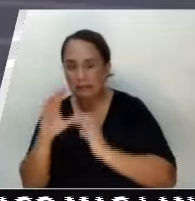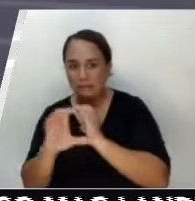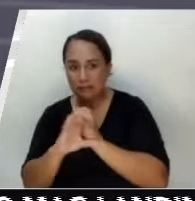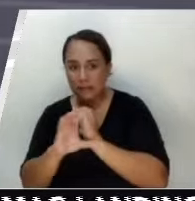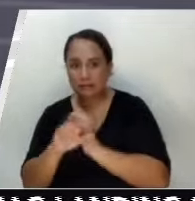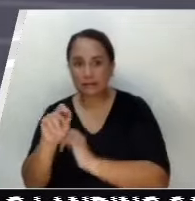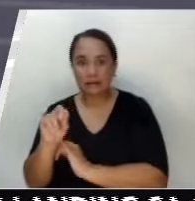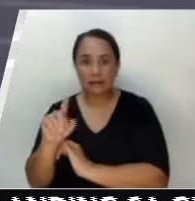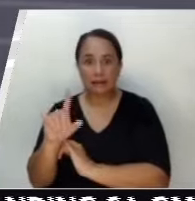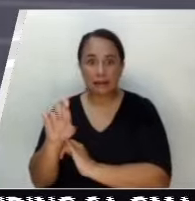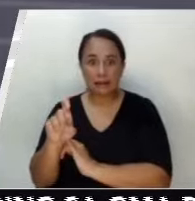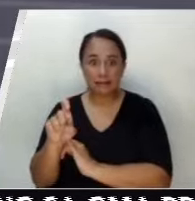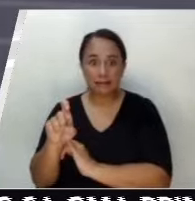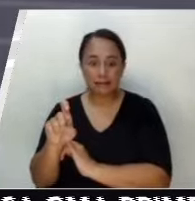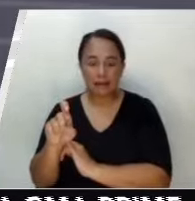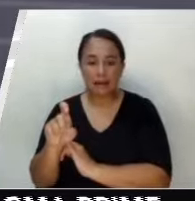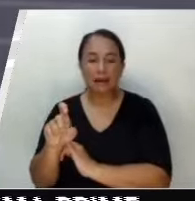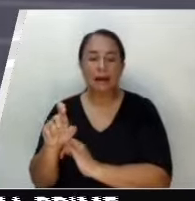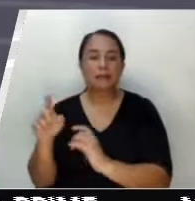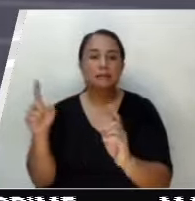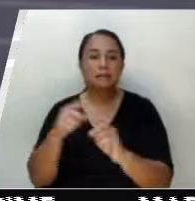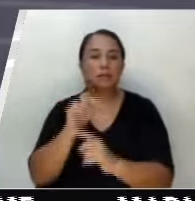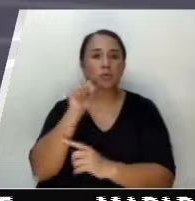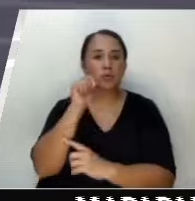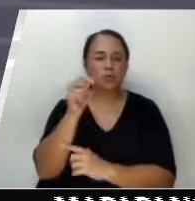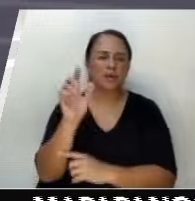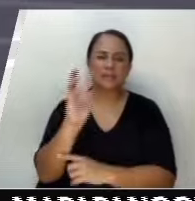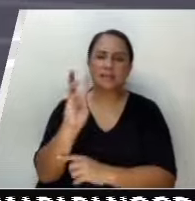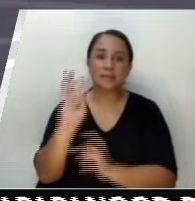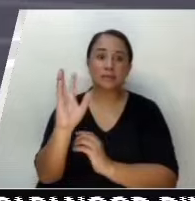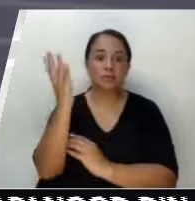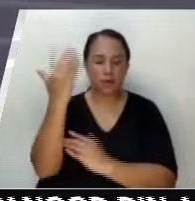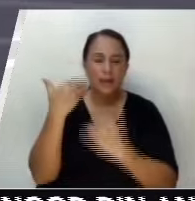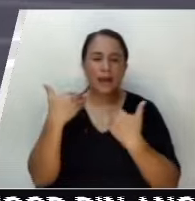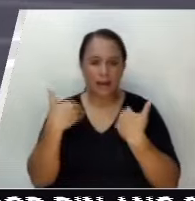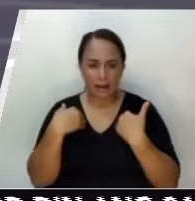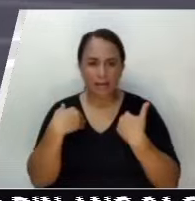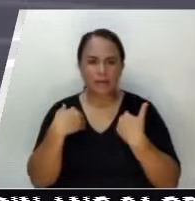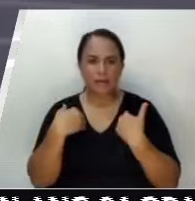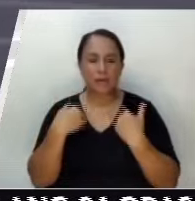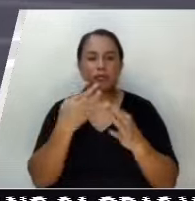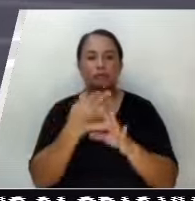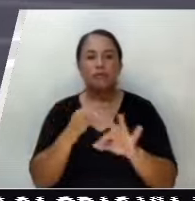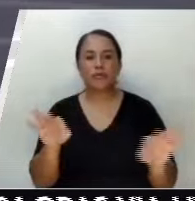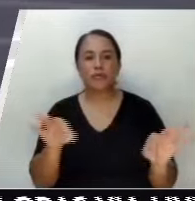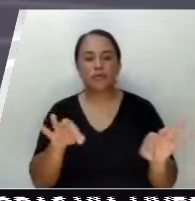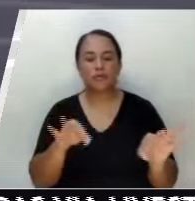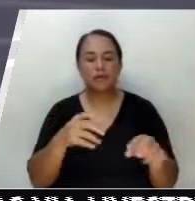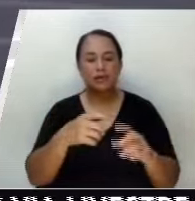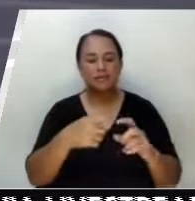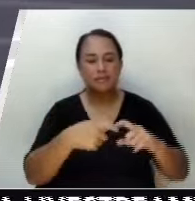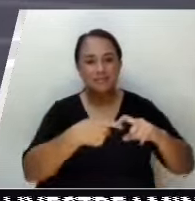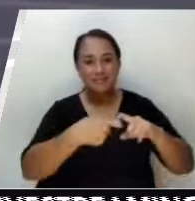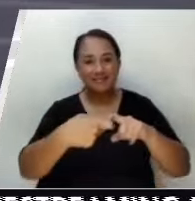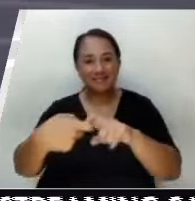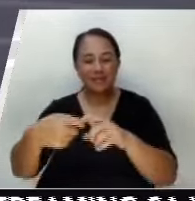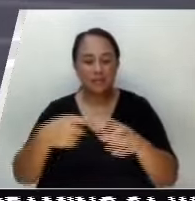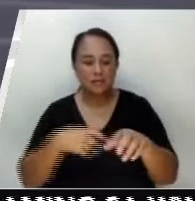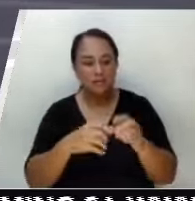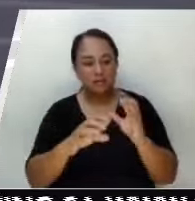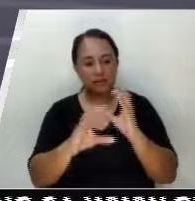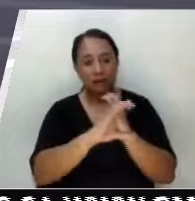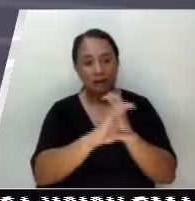ay hanggang bukas alas 6 ng umaga magpapatupad sila ng libreng towing para sa mga sasakyan na mag-i-install